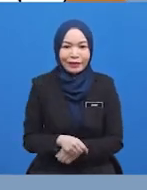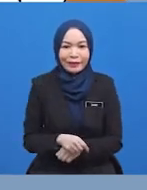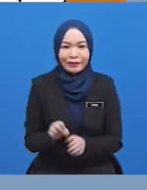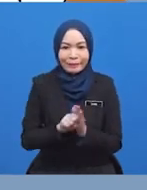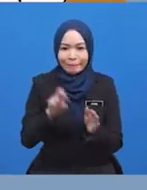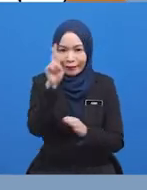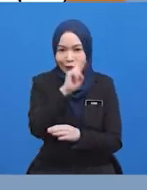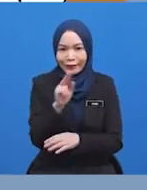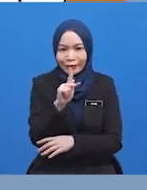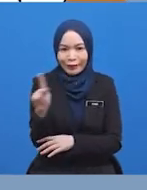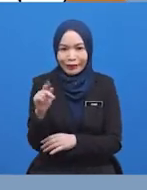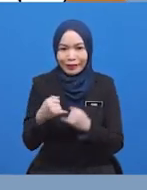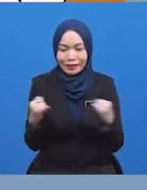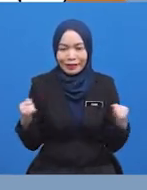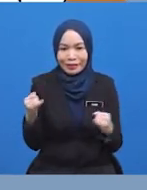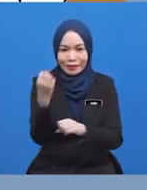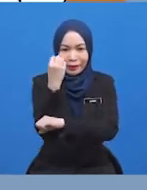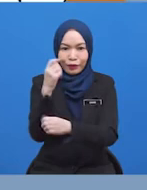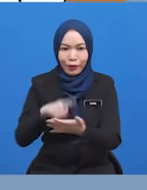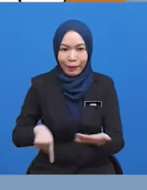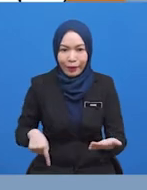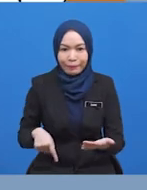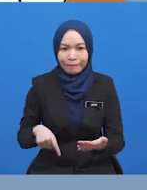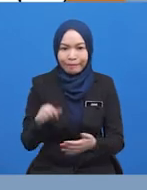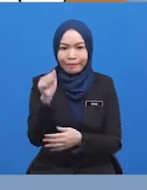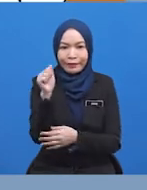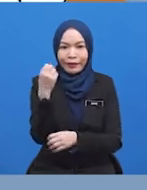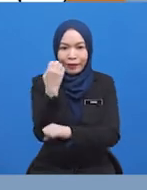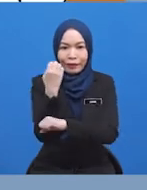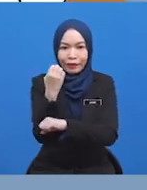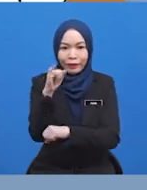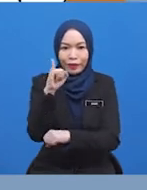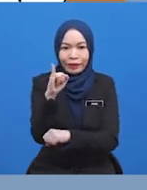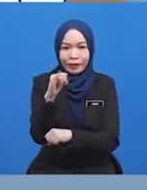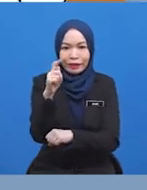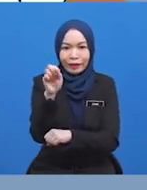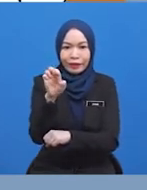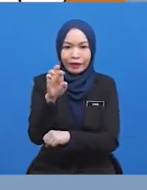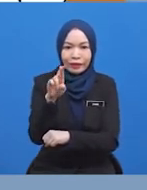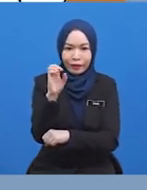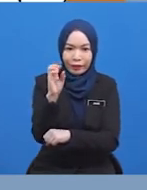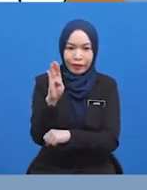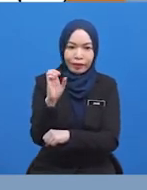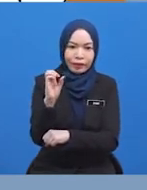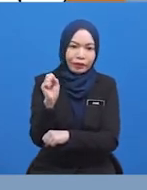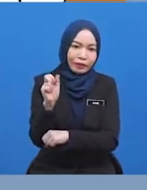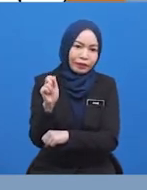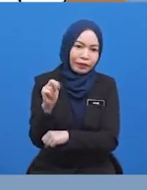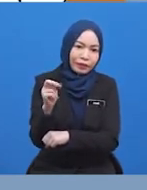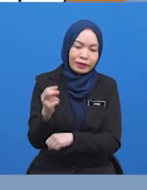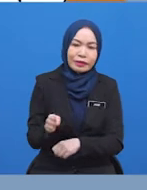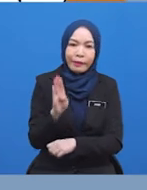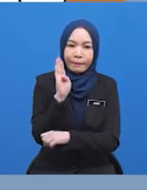jenis batuan apa? A. Batuan igneous terobosan. B. Batuan enapan.